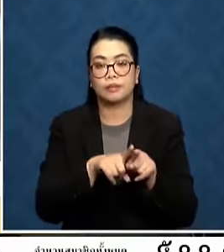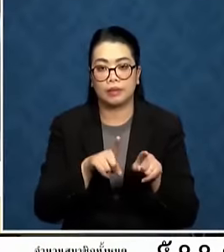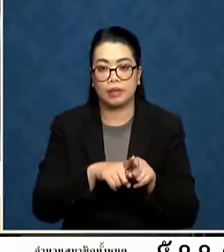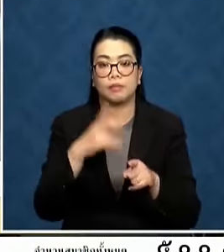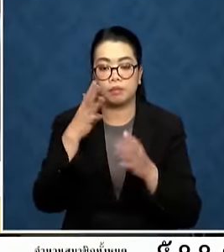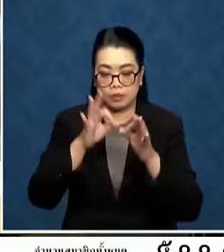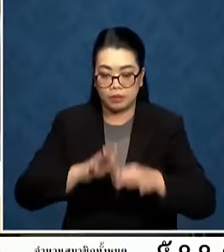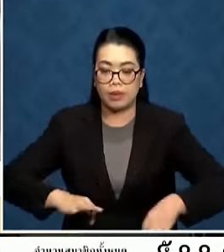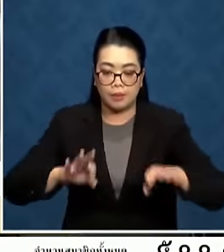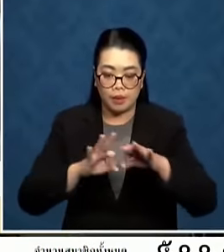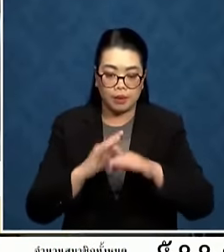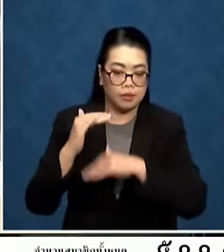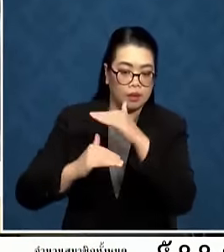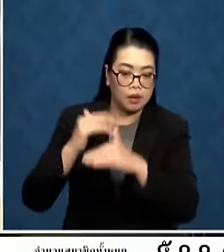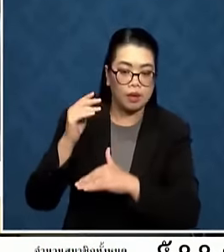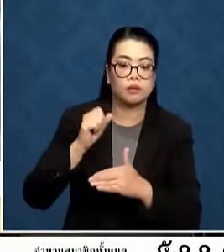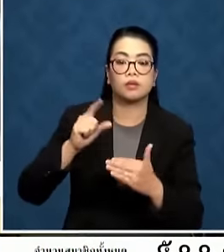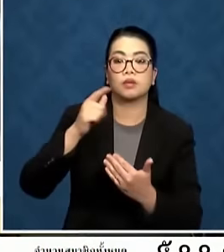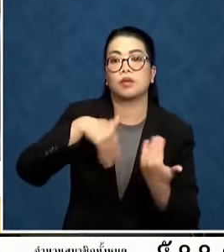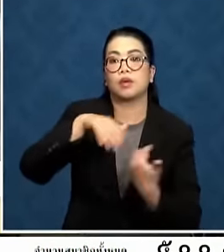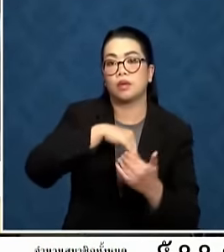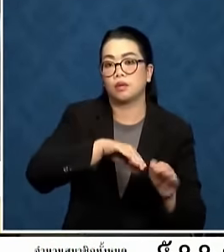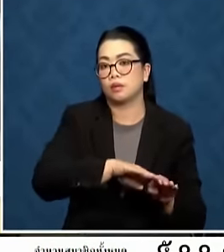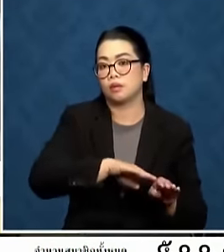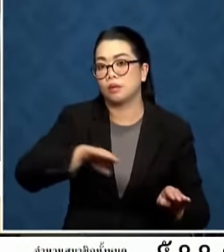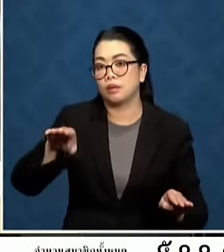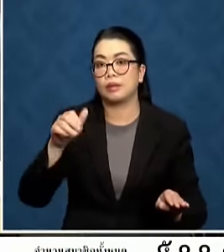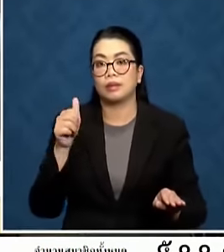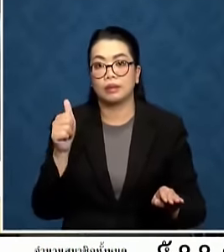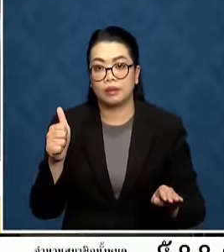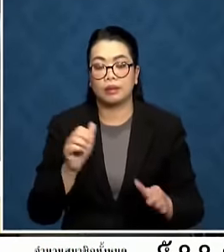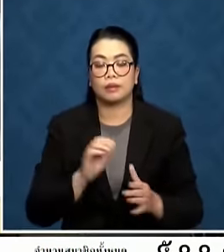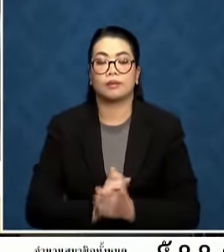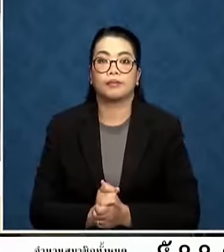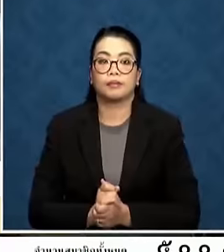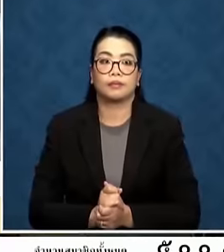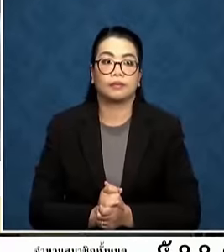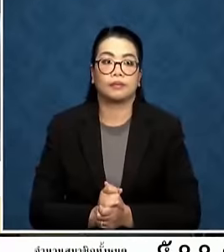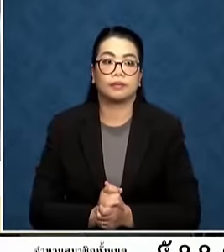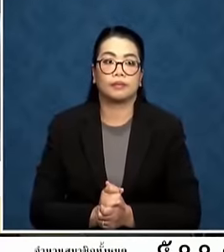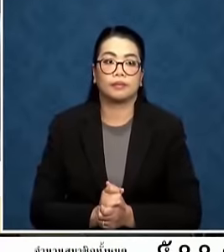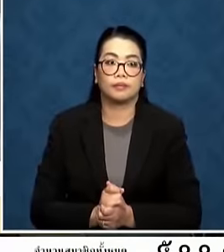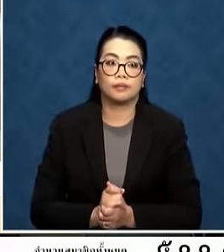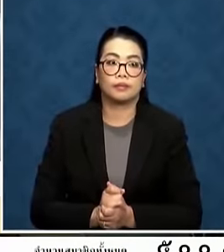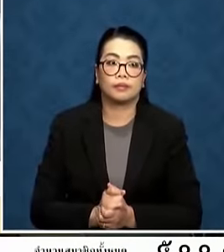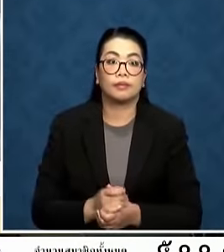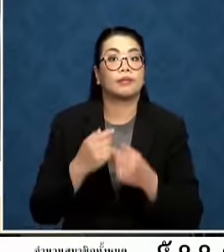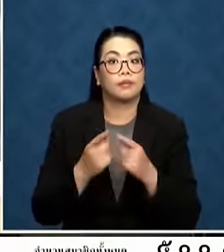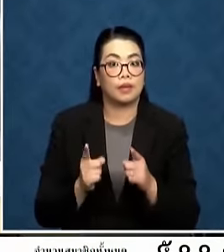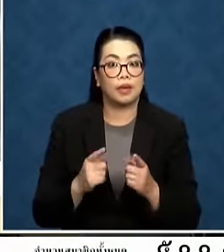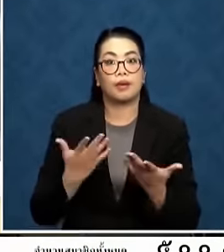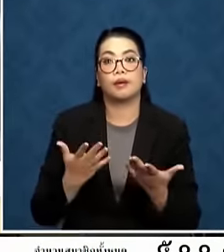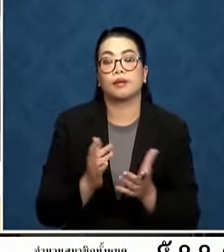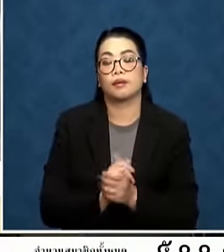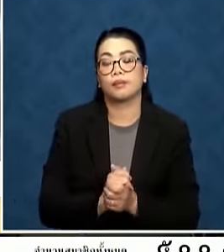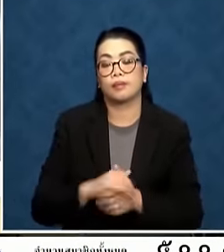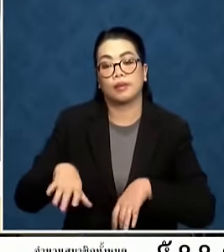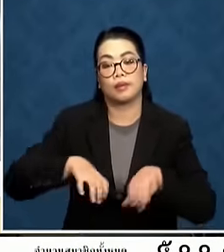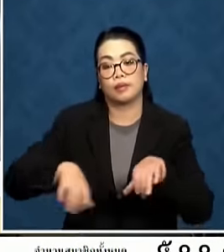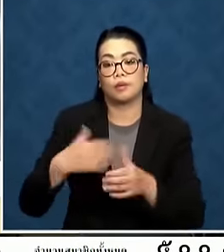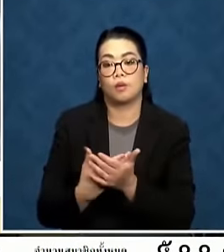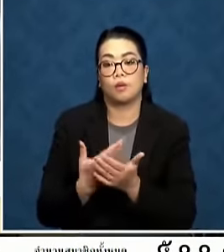จักรสำคัญในการขับเคลื่อนเศรษฐกิจไทยให้เติบโตหรือที่เรียกว่า Economic Growthอย่างไรก็ตามครับภายใต้การจัดงบ